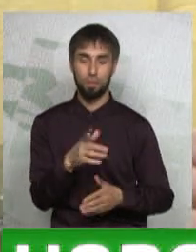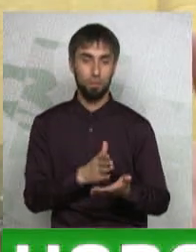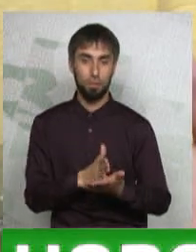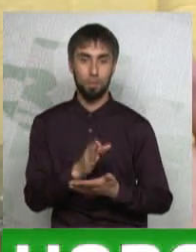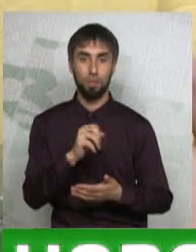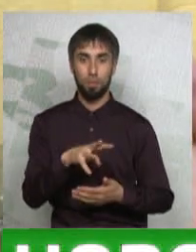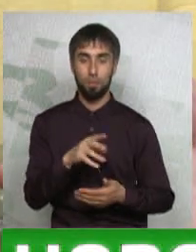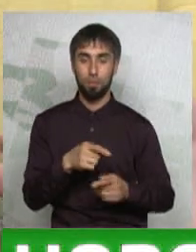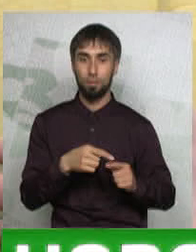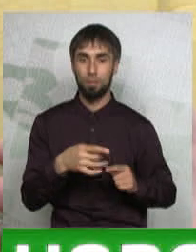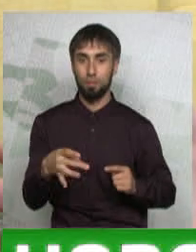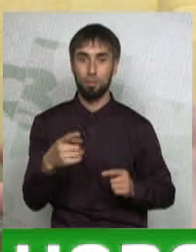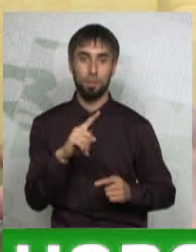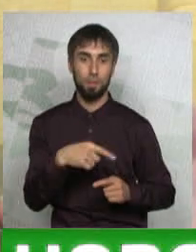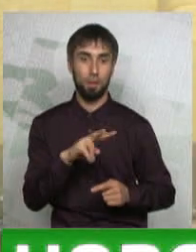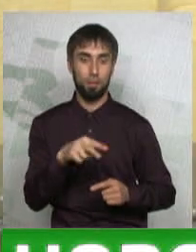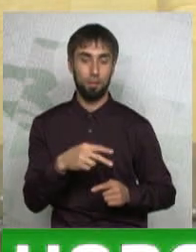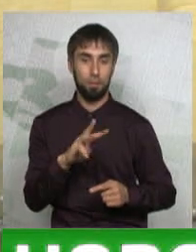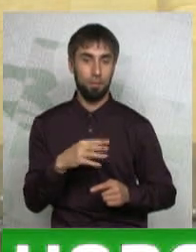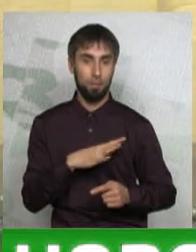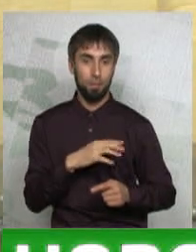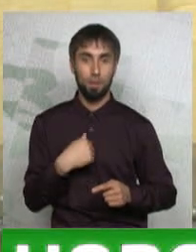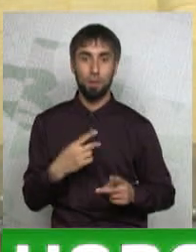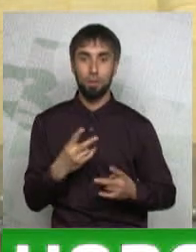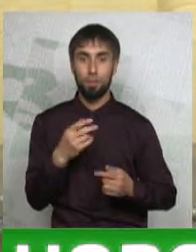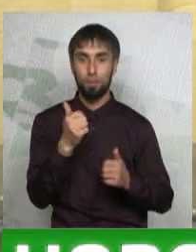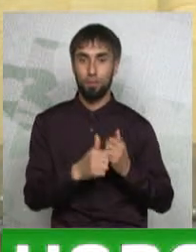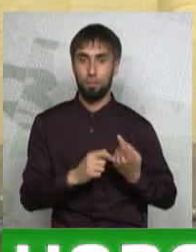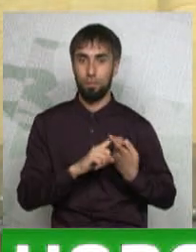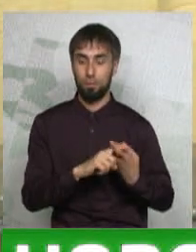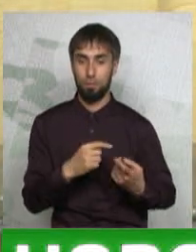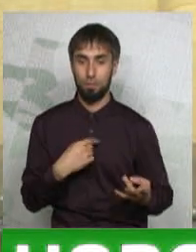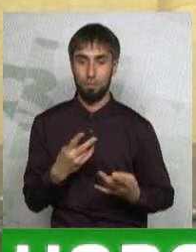а там ехать час, два, три, я должен постоянно связь, а у меня ее нет.